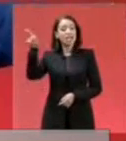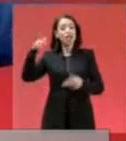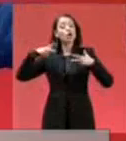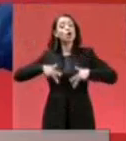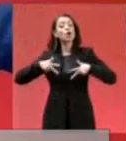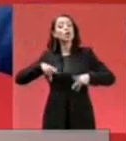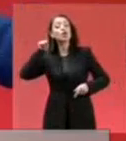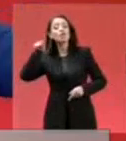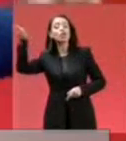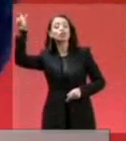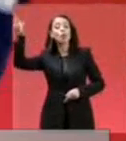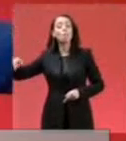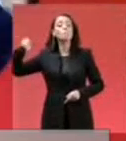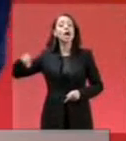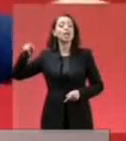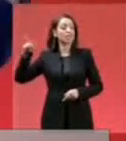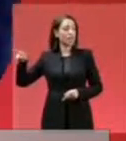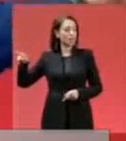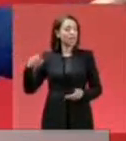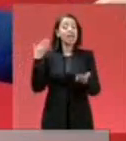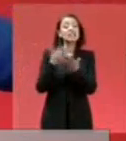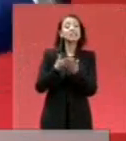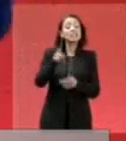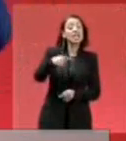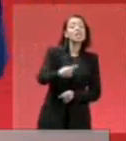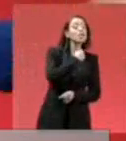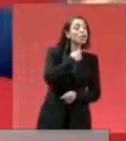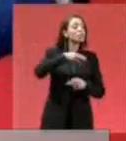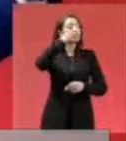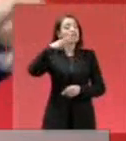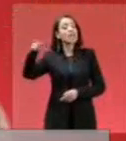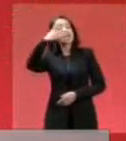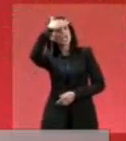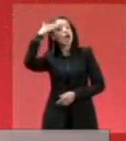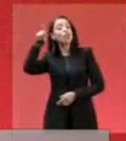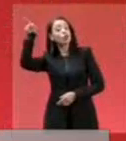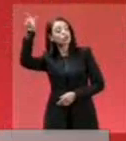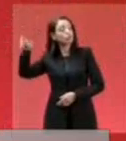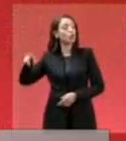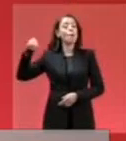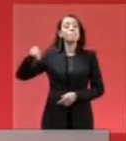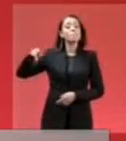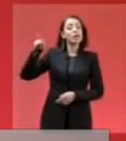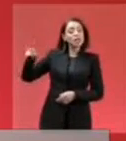συγκυβερνήσουν με τον κύριο Μαρινάκη. Ζητάνε την ήττα του ΣΥΡΙΖΑ για να αθωώσουν τον κύριο Μαρινάκη από τις